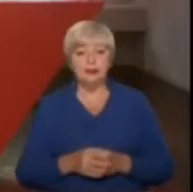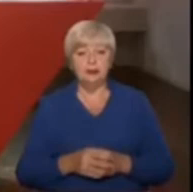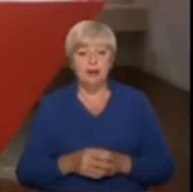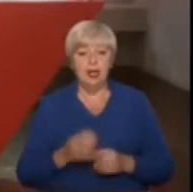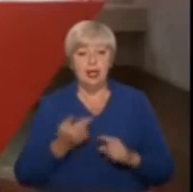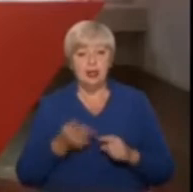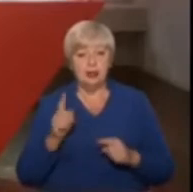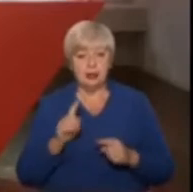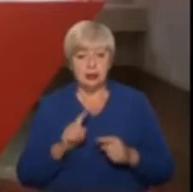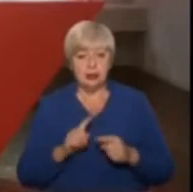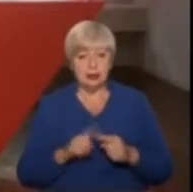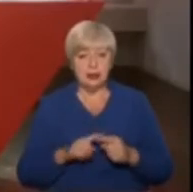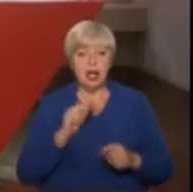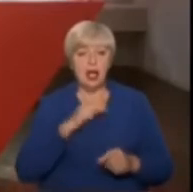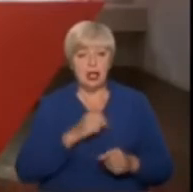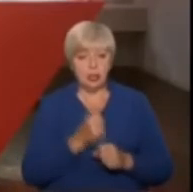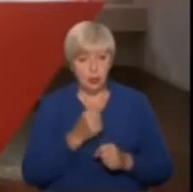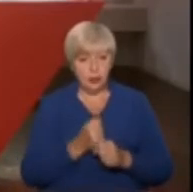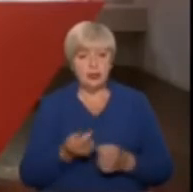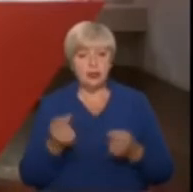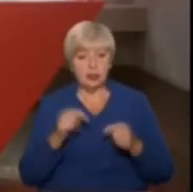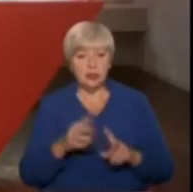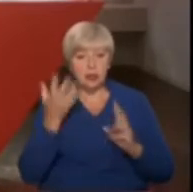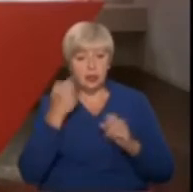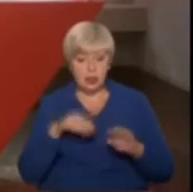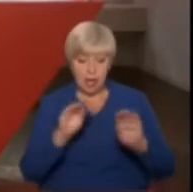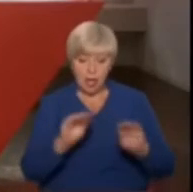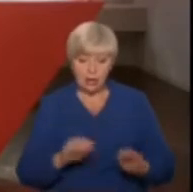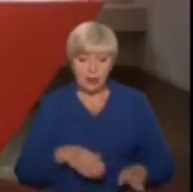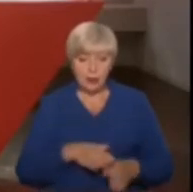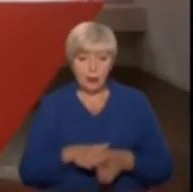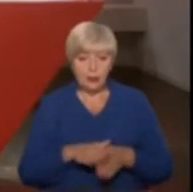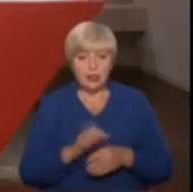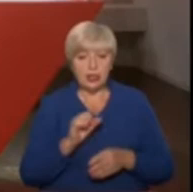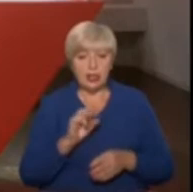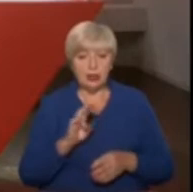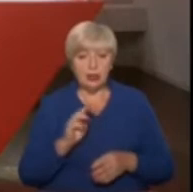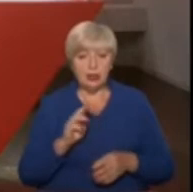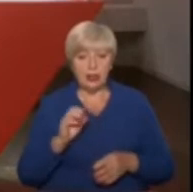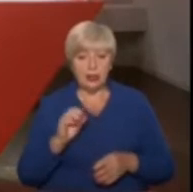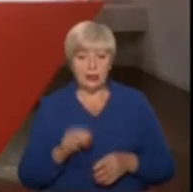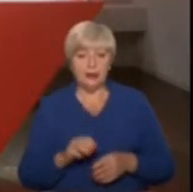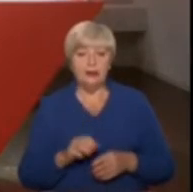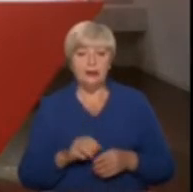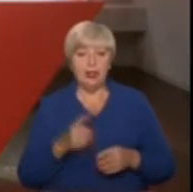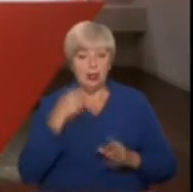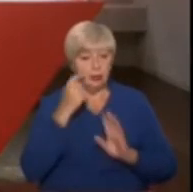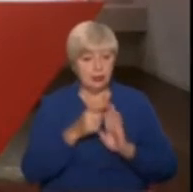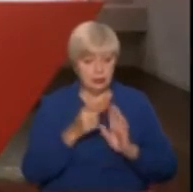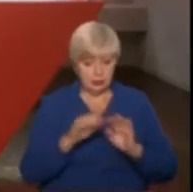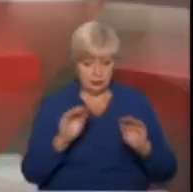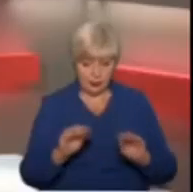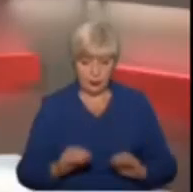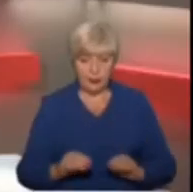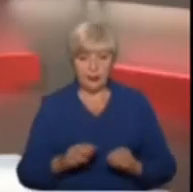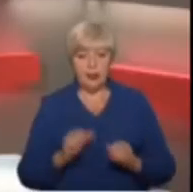це робиться тоді, коли заповнюється анкета, ви дізнаєтесь дані їх, так? Ми дізнаємося там дані, заповнити анкету можна